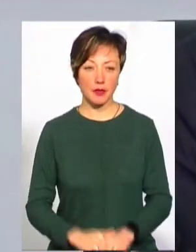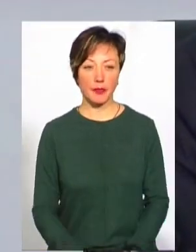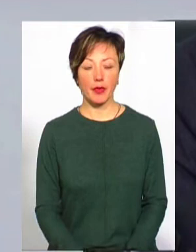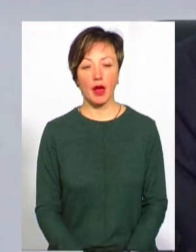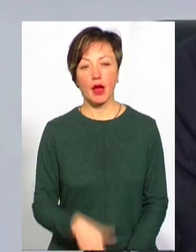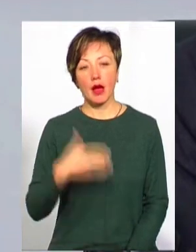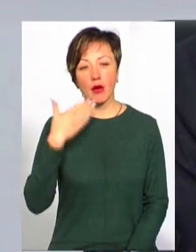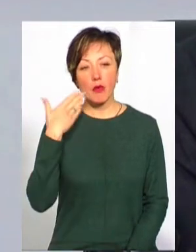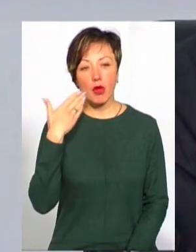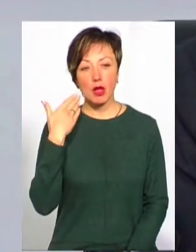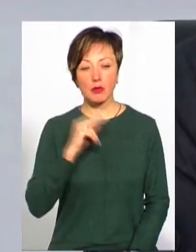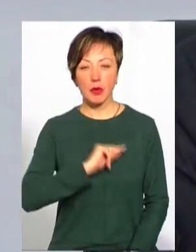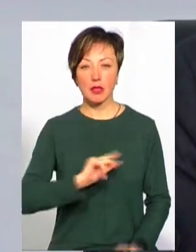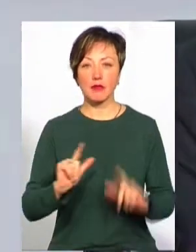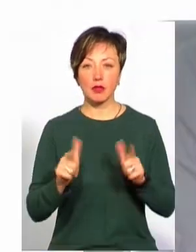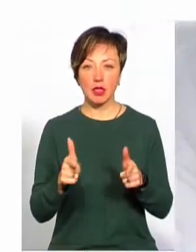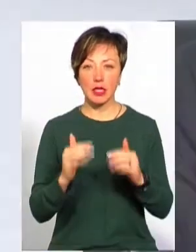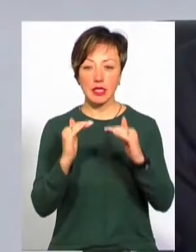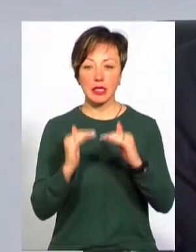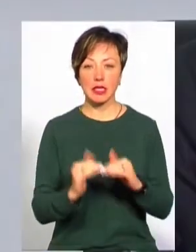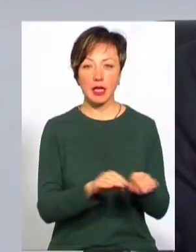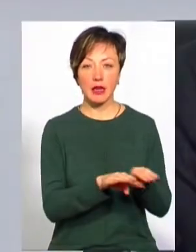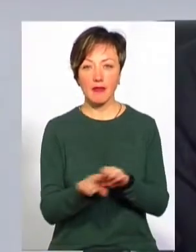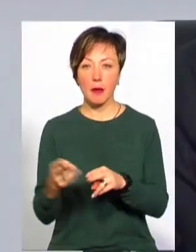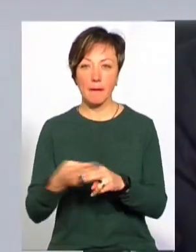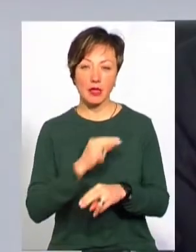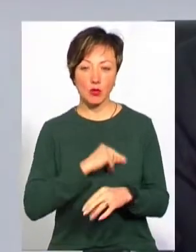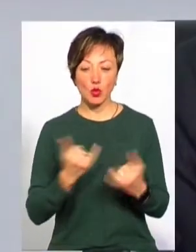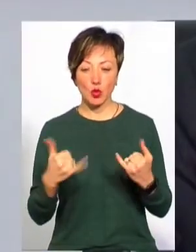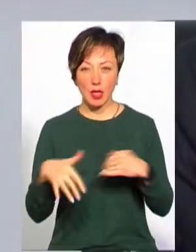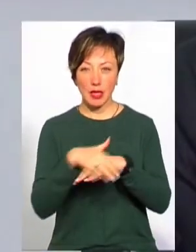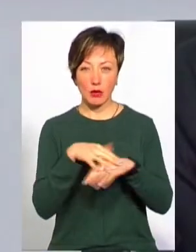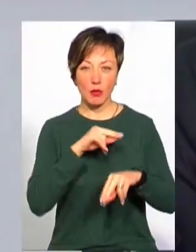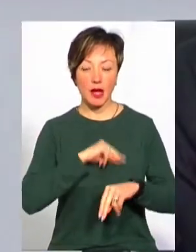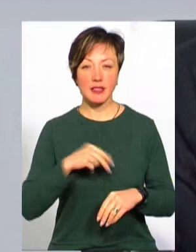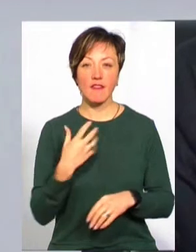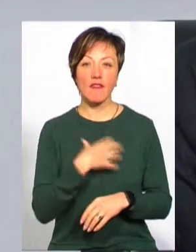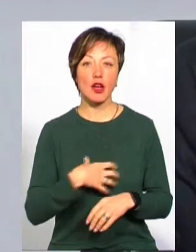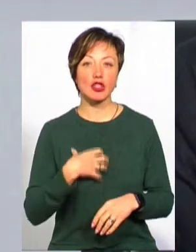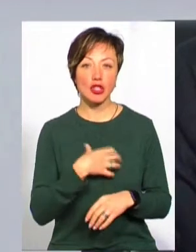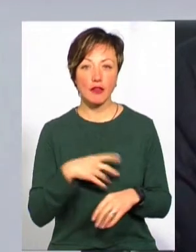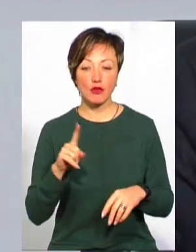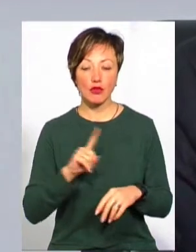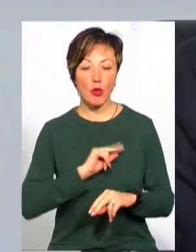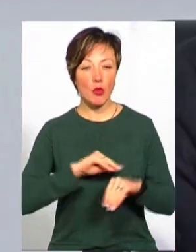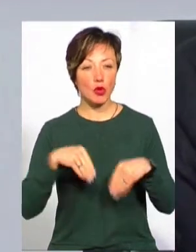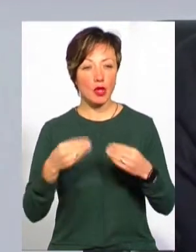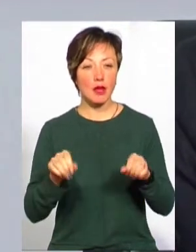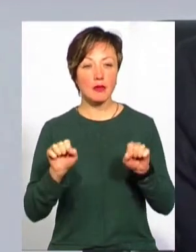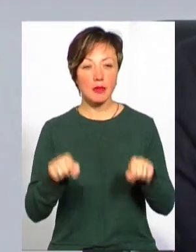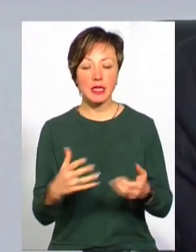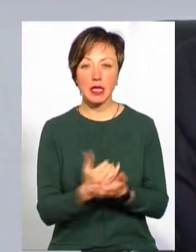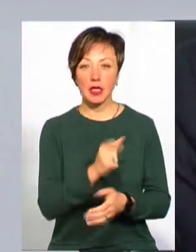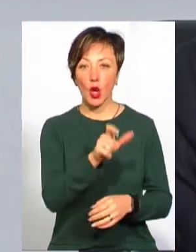Полегшить працевлаштування та знизить рівень безробіття. В сучасному ринку праці важливо, щоб роботодавець міг знайти собі тих